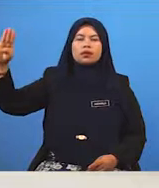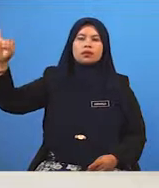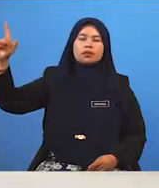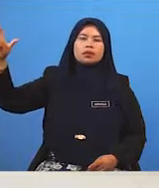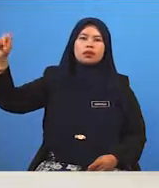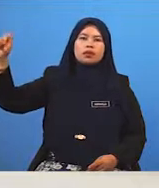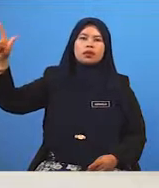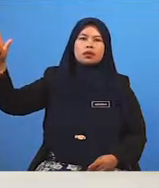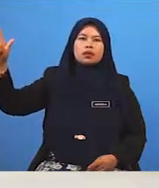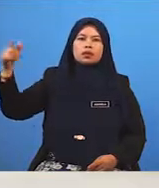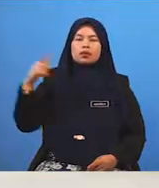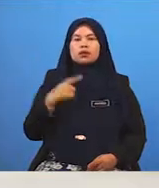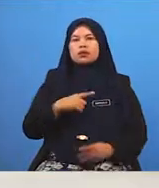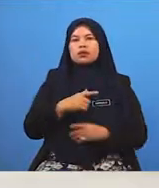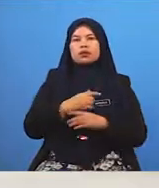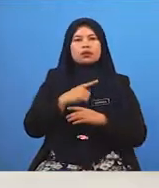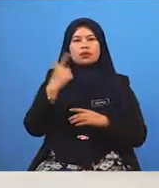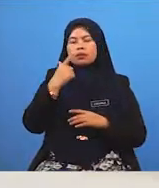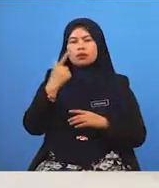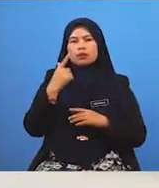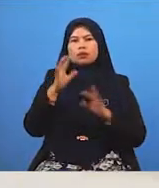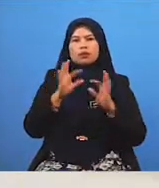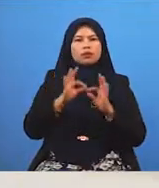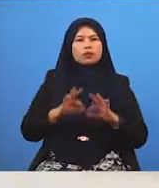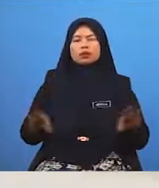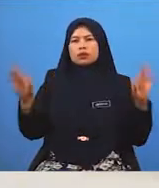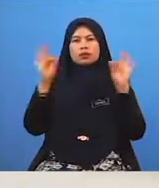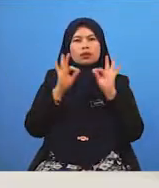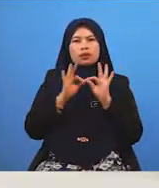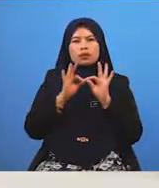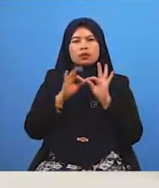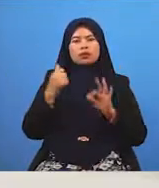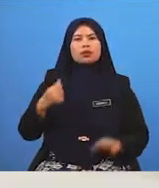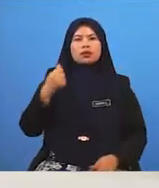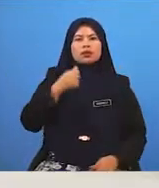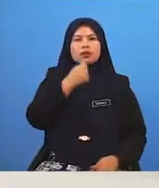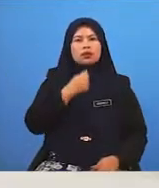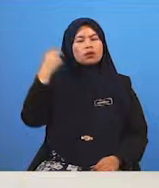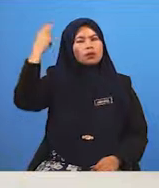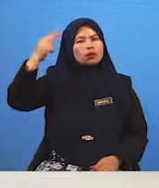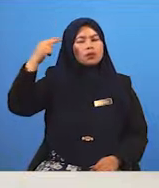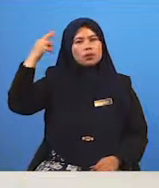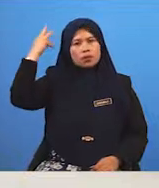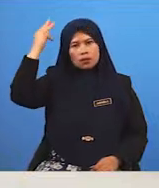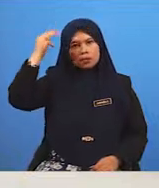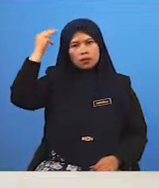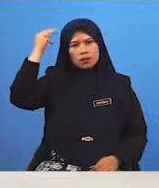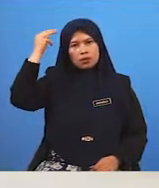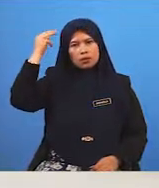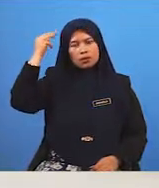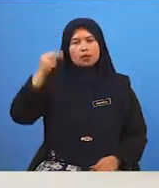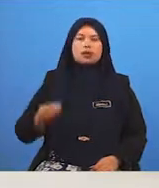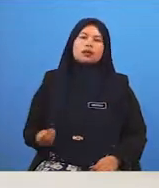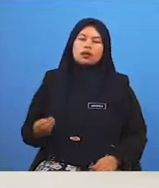dekat dengan Rasulullah sallallahu alaihi wasallam? Mengapa mereka tidak sanggup menceritakan akhlak Nabi Muhammad? Dengan penuh